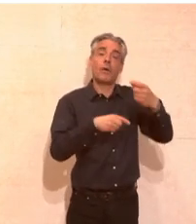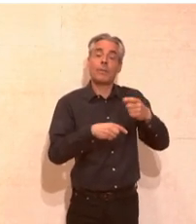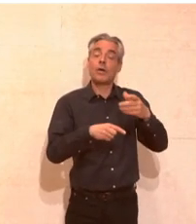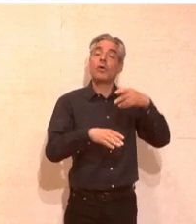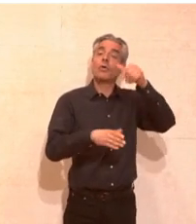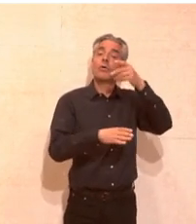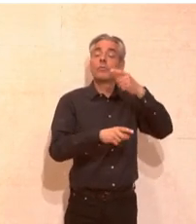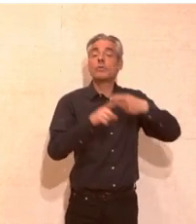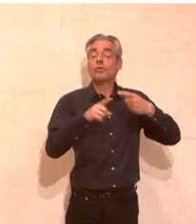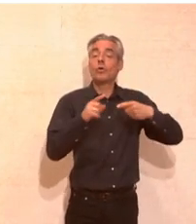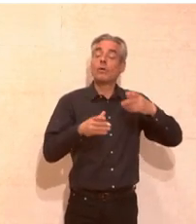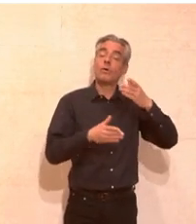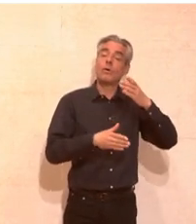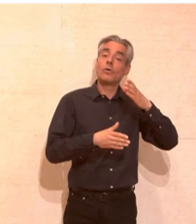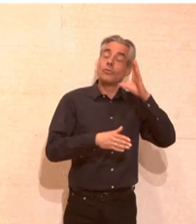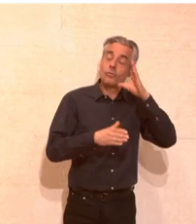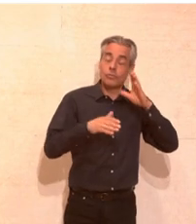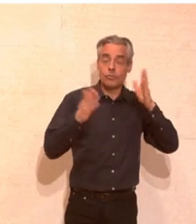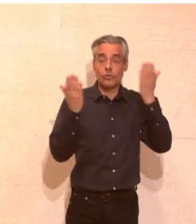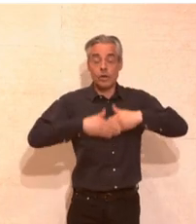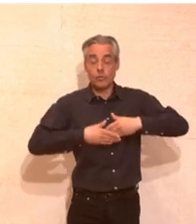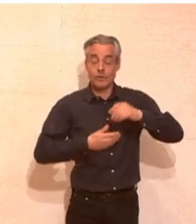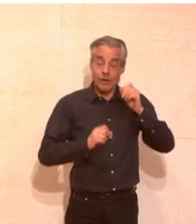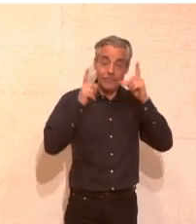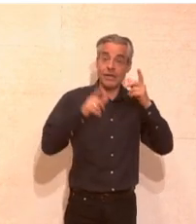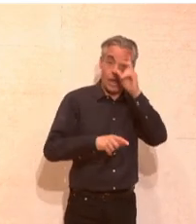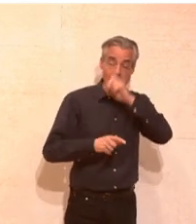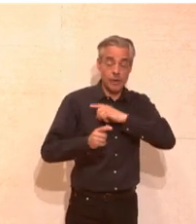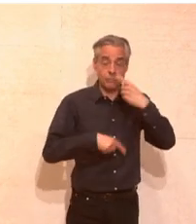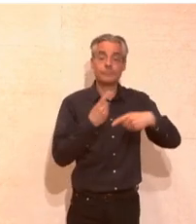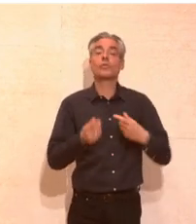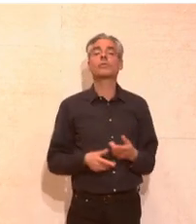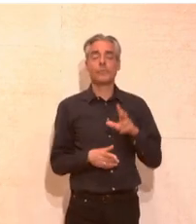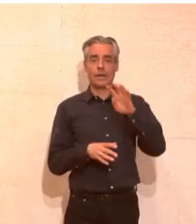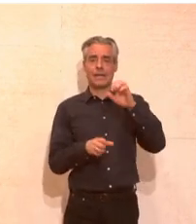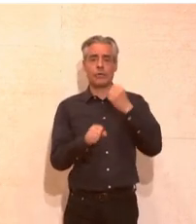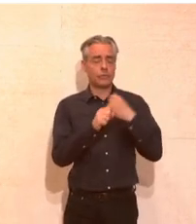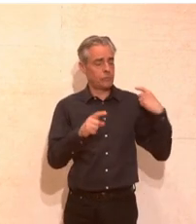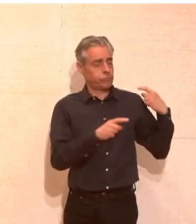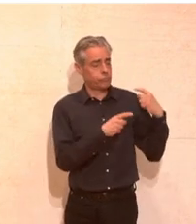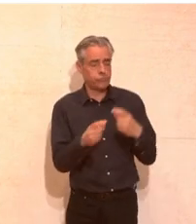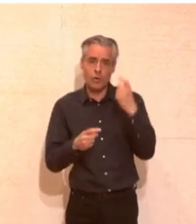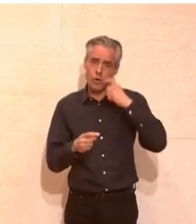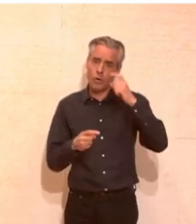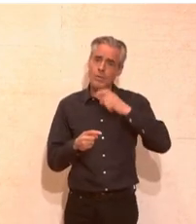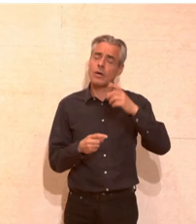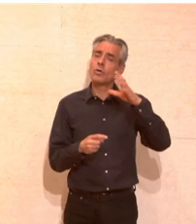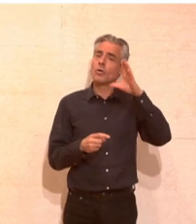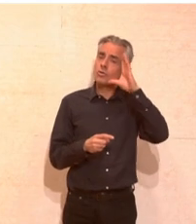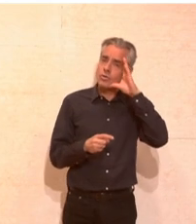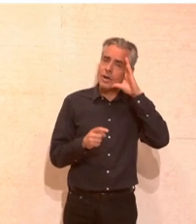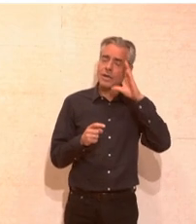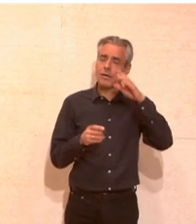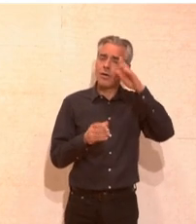cours de nuit. Alors, depuis 40 ans, on voit une privation de sommeil qui s'accentue, et notamment chez l'adolescent, hein, que ce